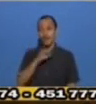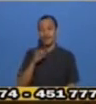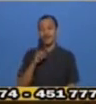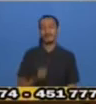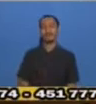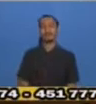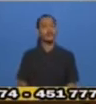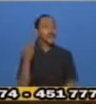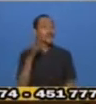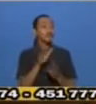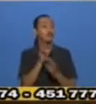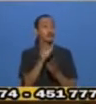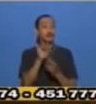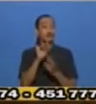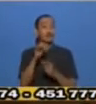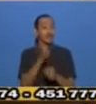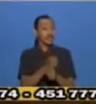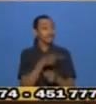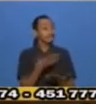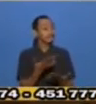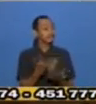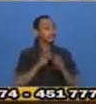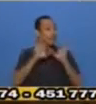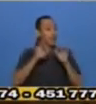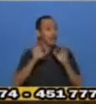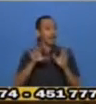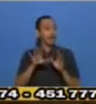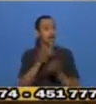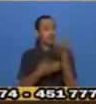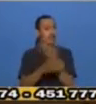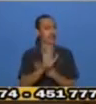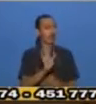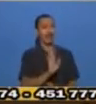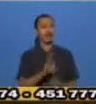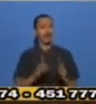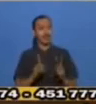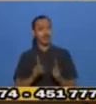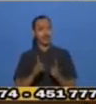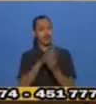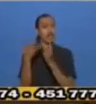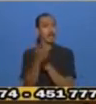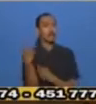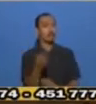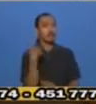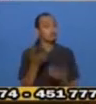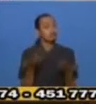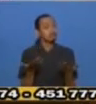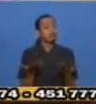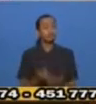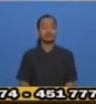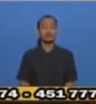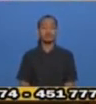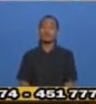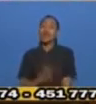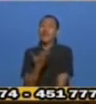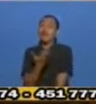yang ingin disampaikan Bu Nuning kepada masyarakat, tidak hanya untuk disabilitas, tapi saya ingin ke masyarakat umum karena ini wajib disampaikan. Ya.